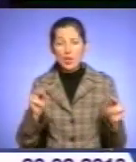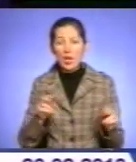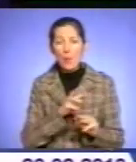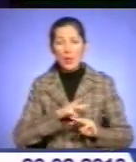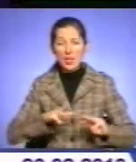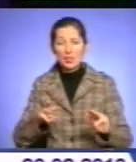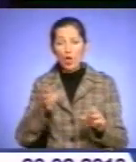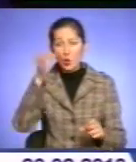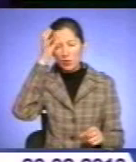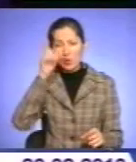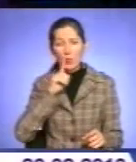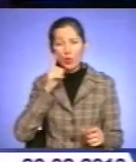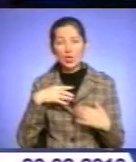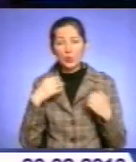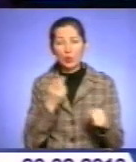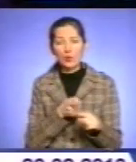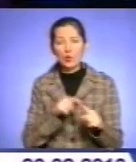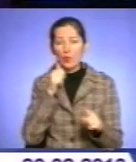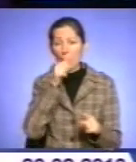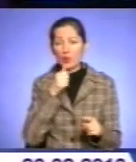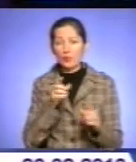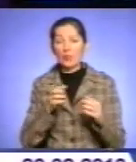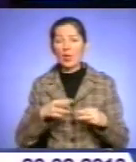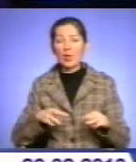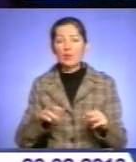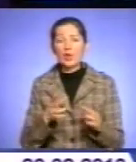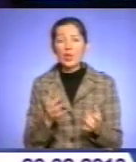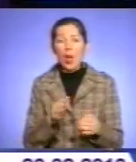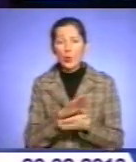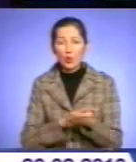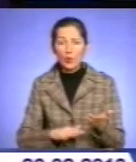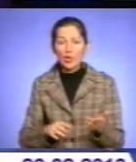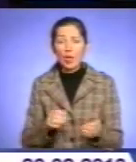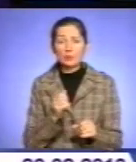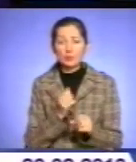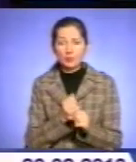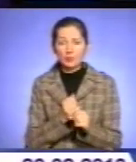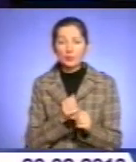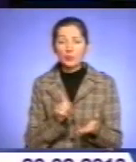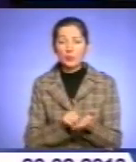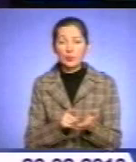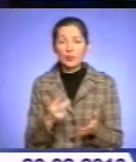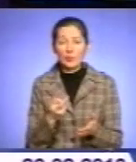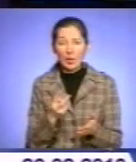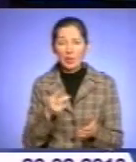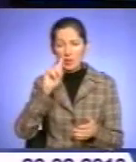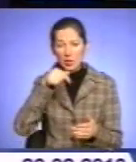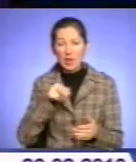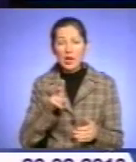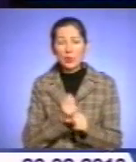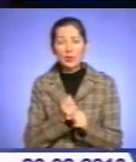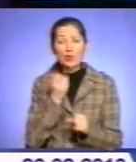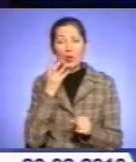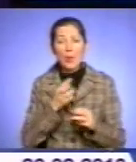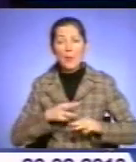році. Відомство ще продовжує виконувати функції за двох. Однак вже знає, як працюватиме, коли Міністерство освіти буде знову окремо